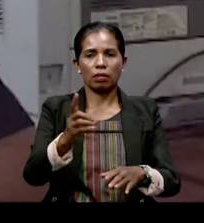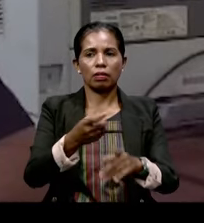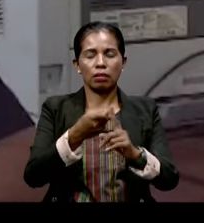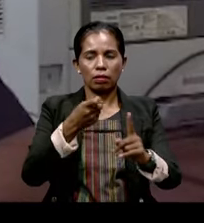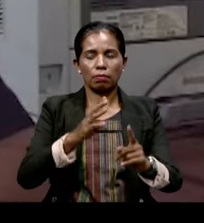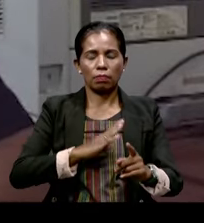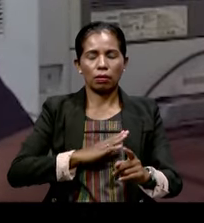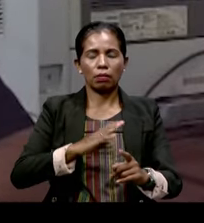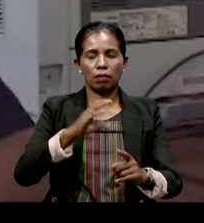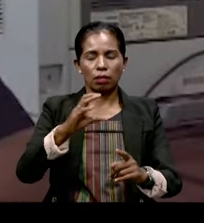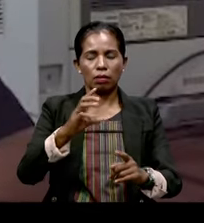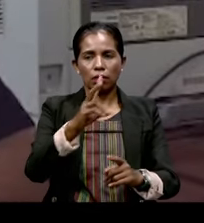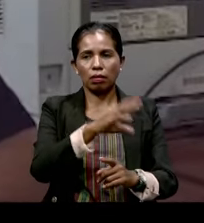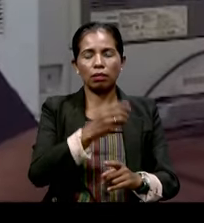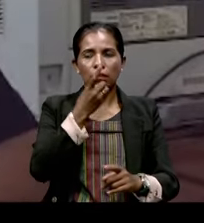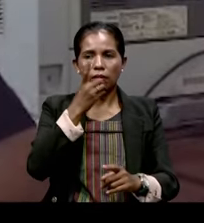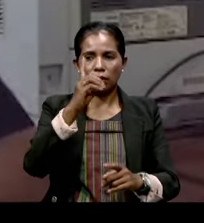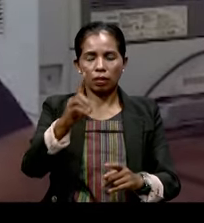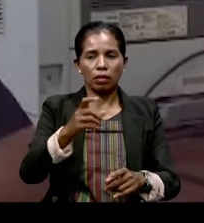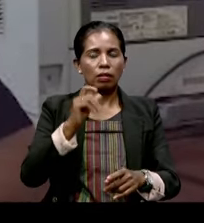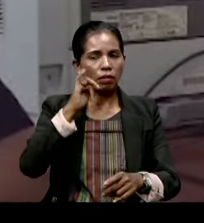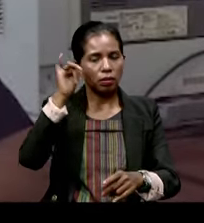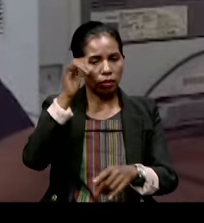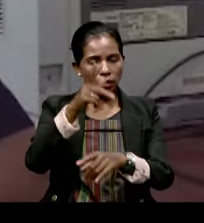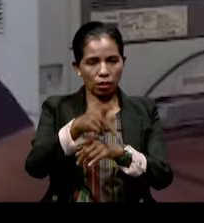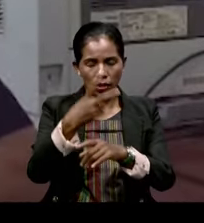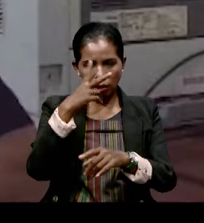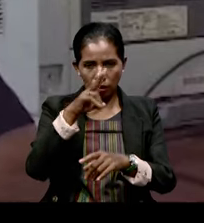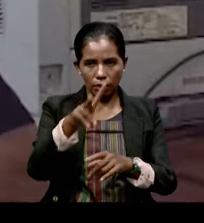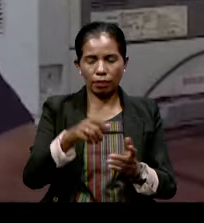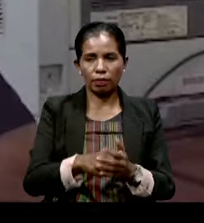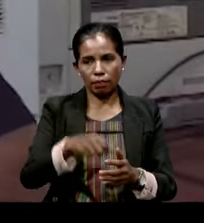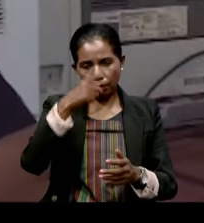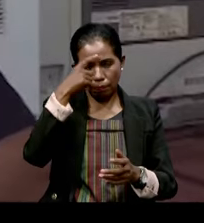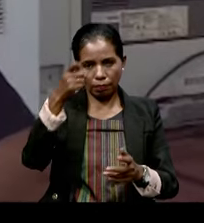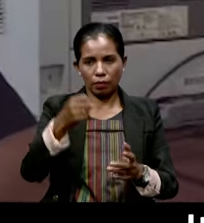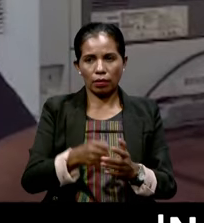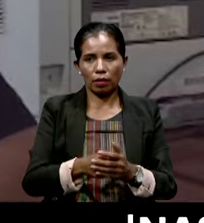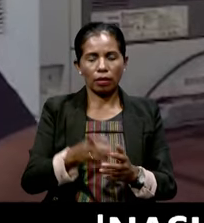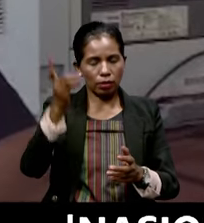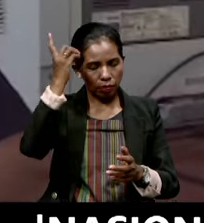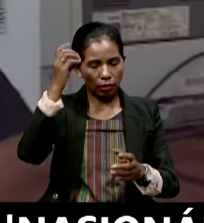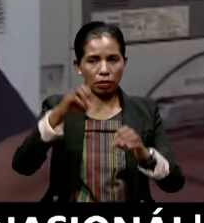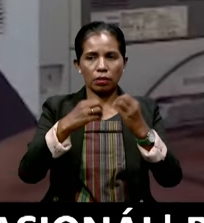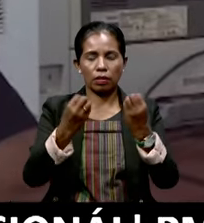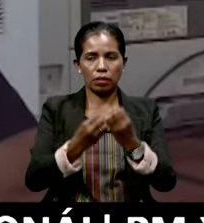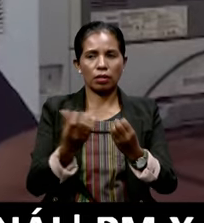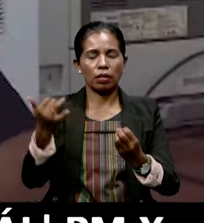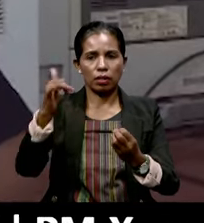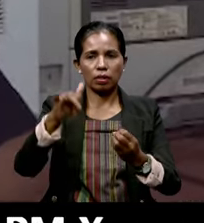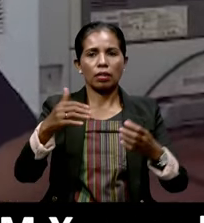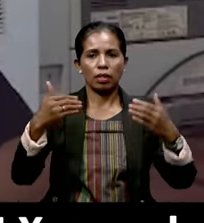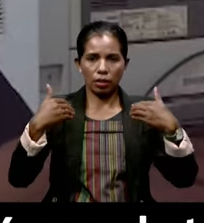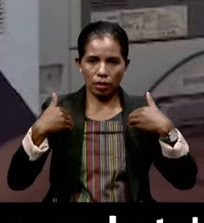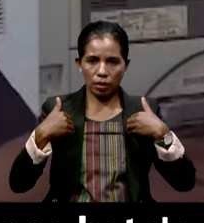bako bilong yang bolu hut mai ne, nia deklarat tamu ne horkalan nia ma akompani dereta, tamba diskumpi organisasi tambah sira ya